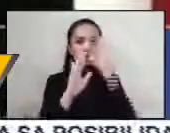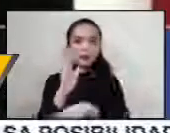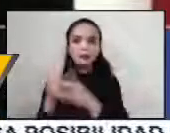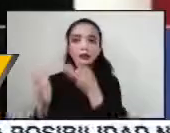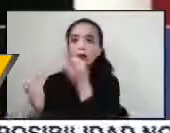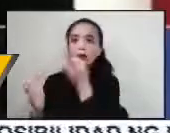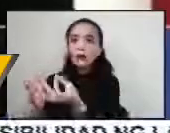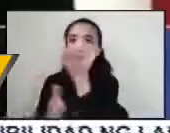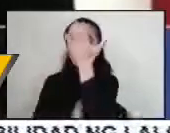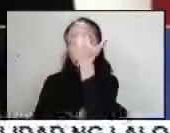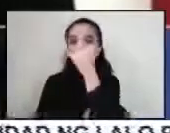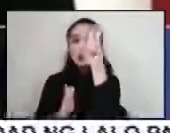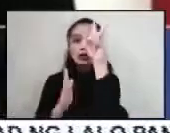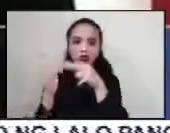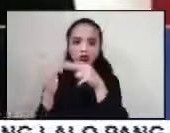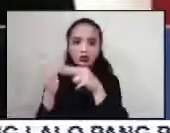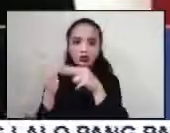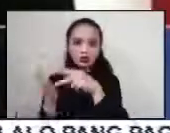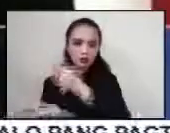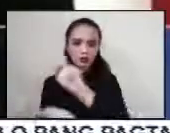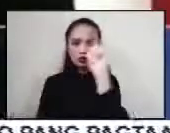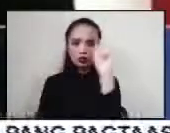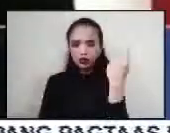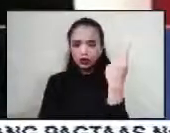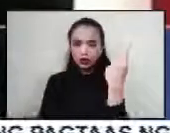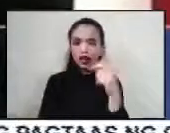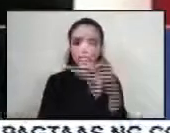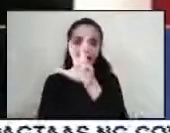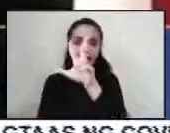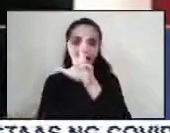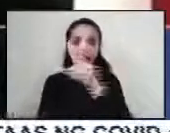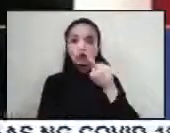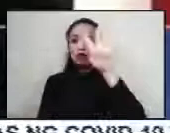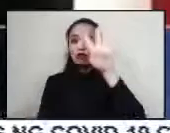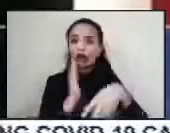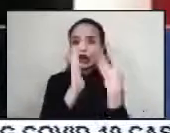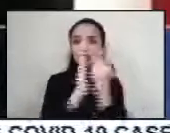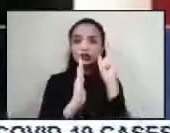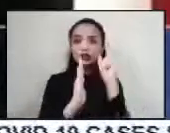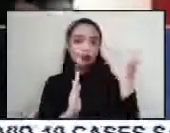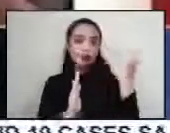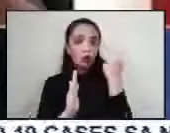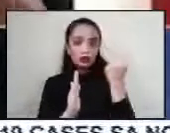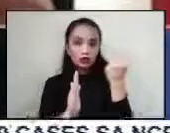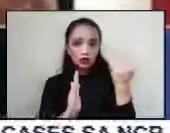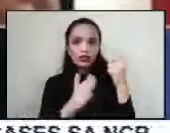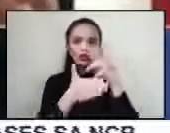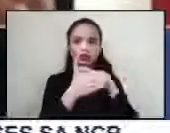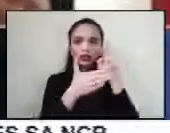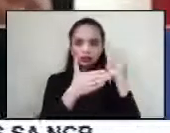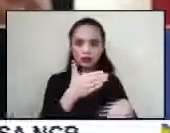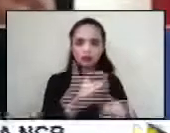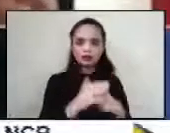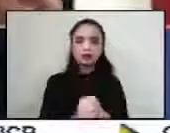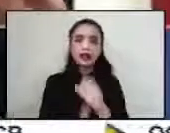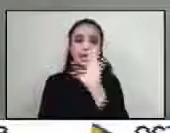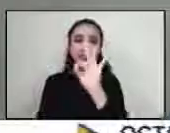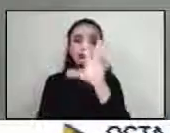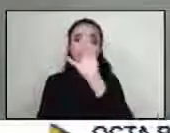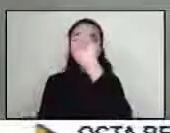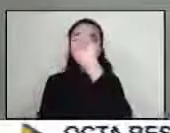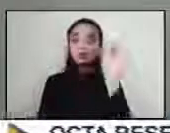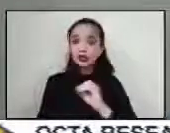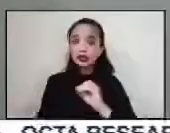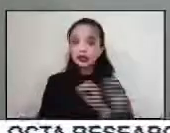mga eksperto sa kanila para mas maging accurate yung basis natin to adapt the protocol for saliva as